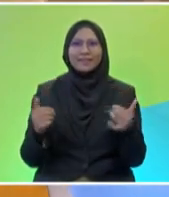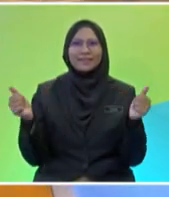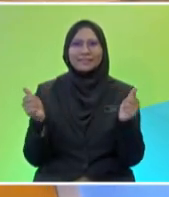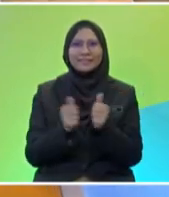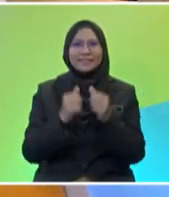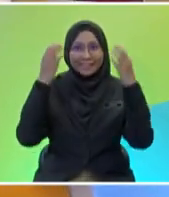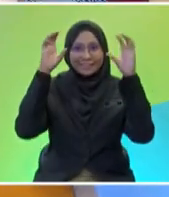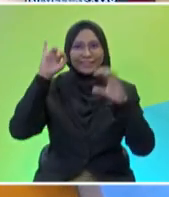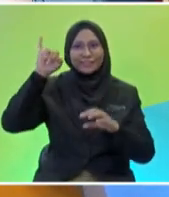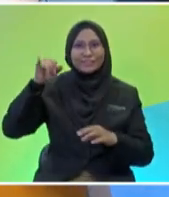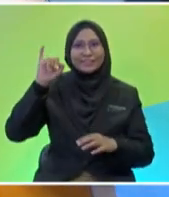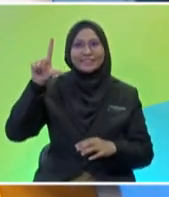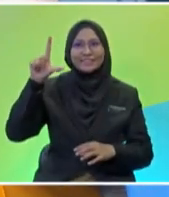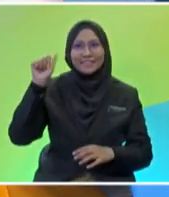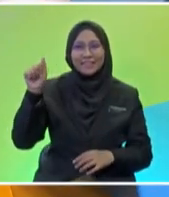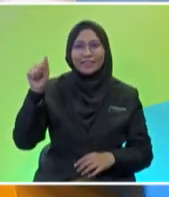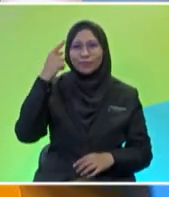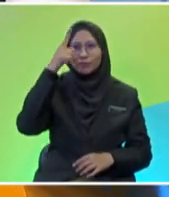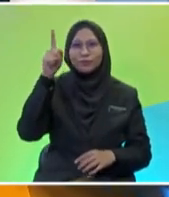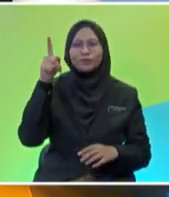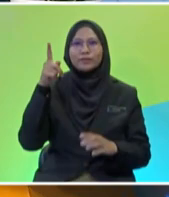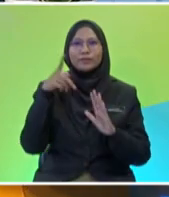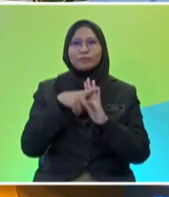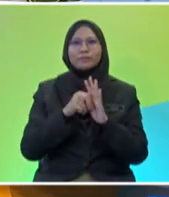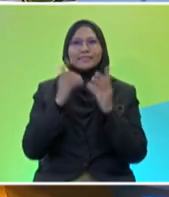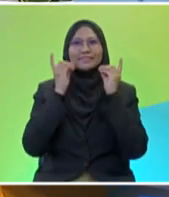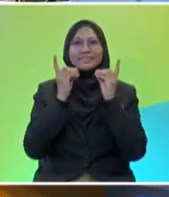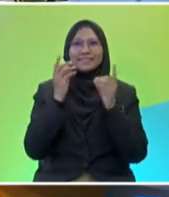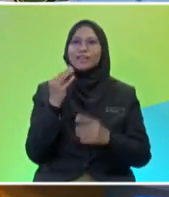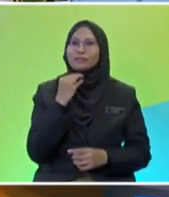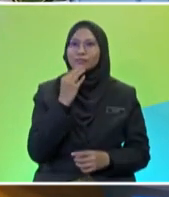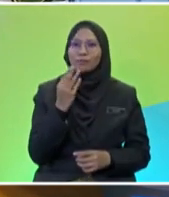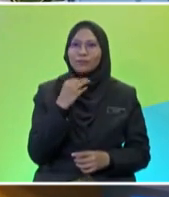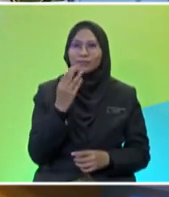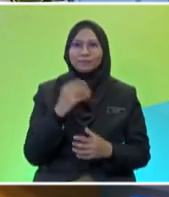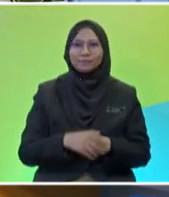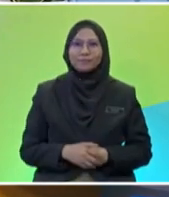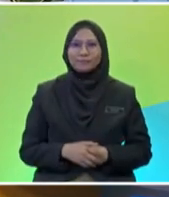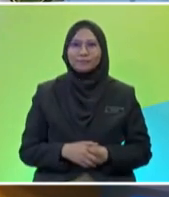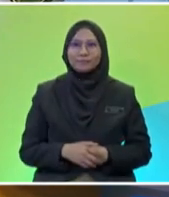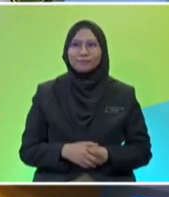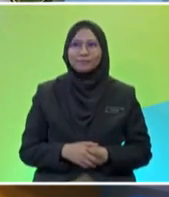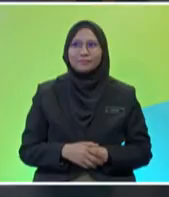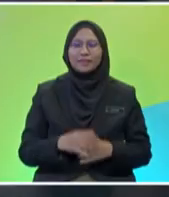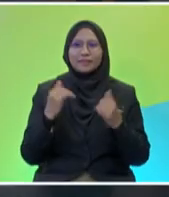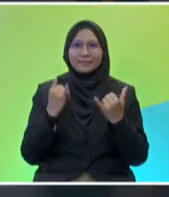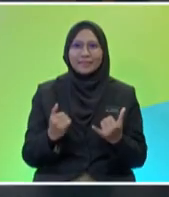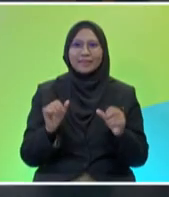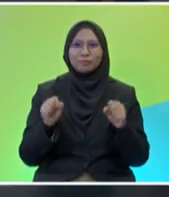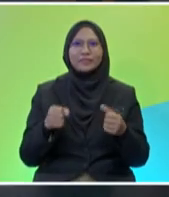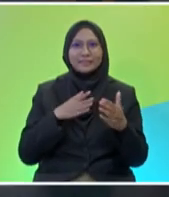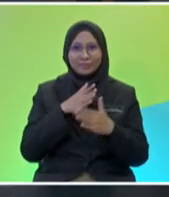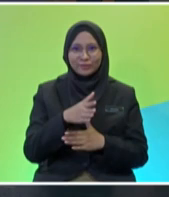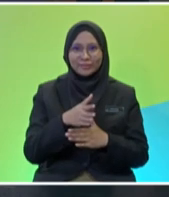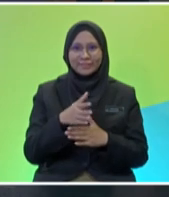Wati bagi mata pelajaran pendidikan moral Baiklah Cikgu boleh gitu teruskan dengan pelajaran kita pada hari ini Oke terima kasih